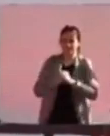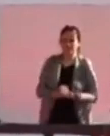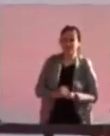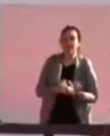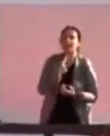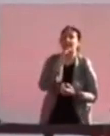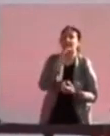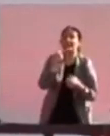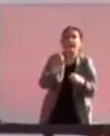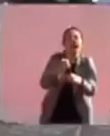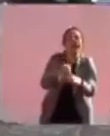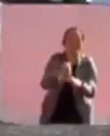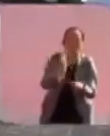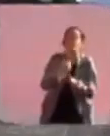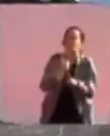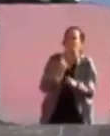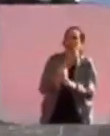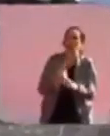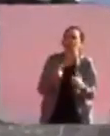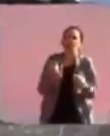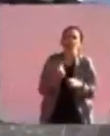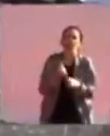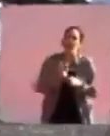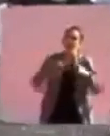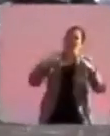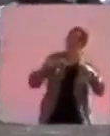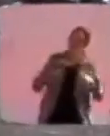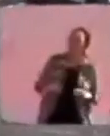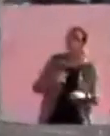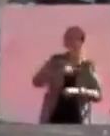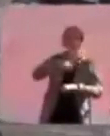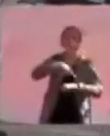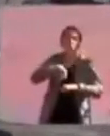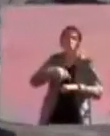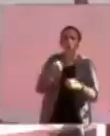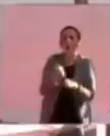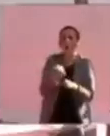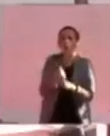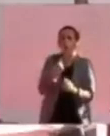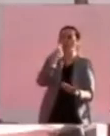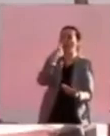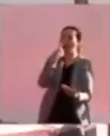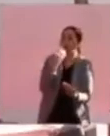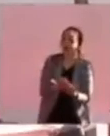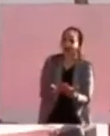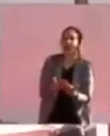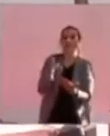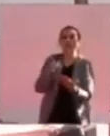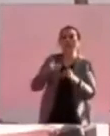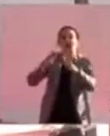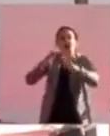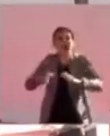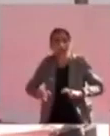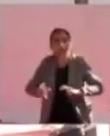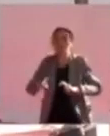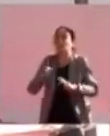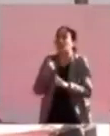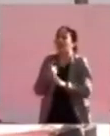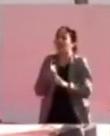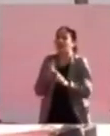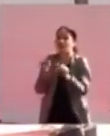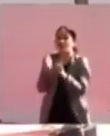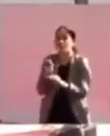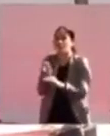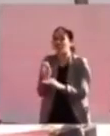con serenità e con un monte ore adeguato per avere ricercatori e ricercatrici con una formazione sanitaria serve una